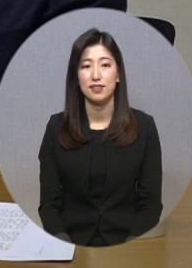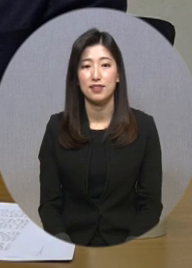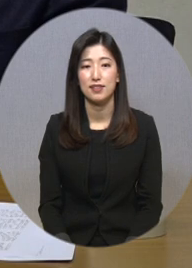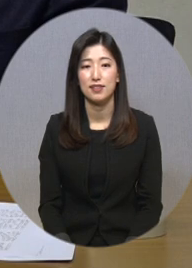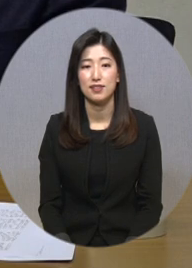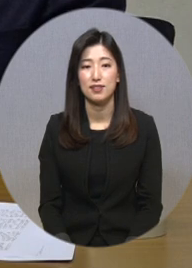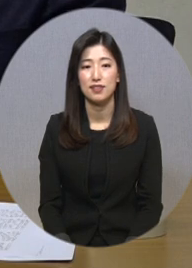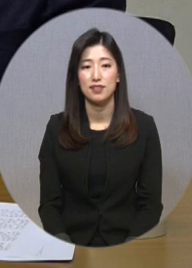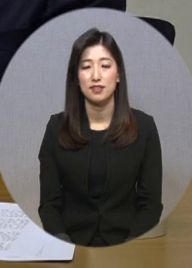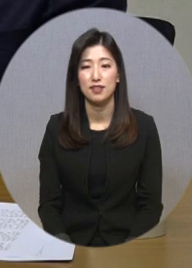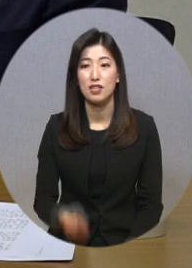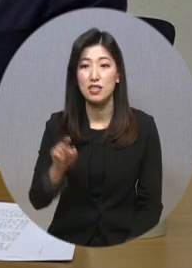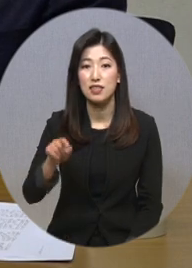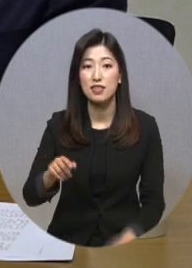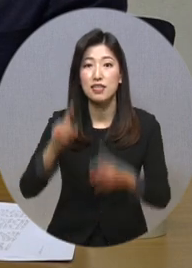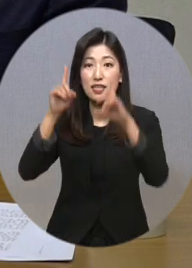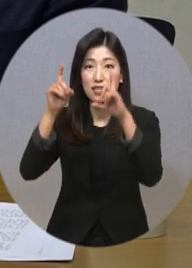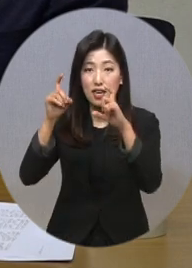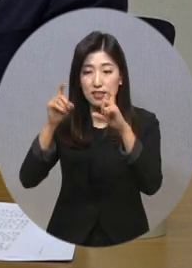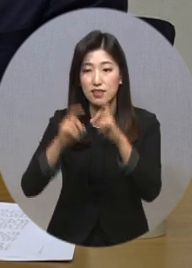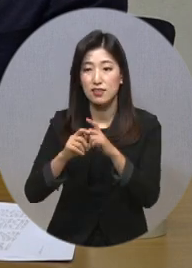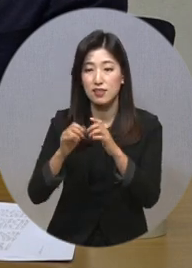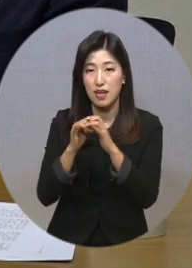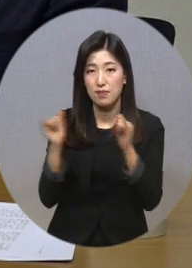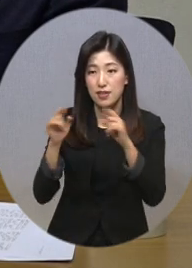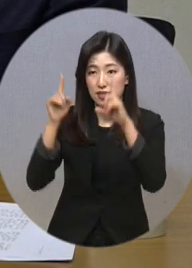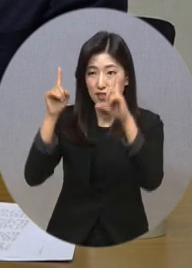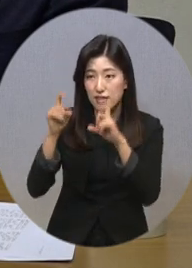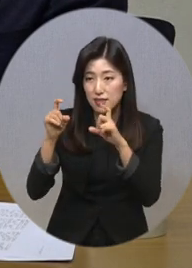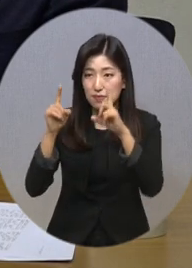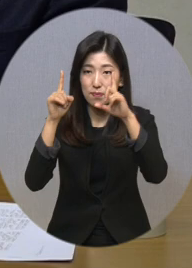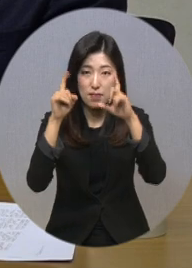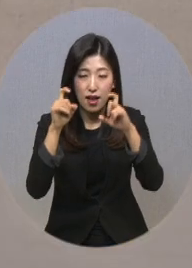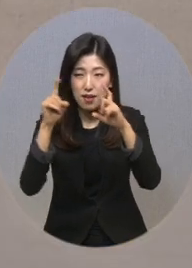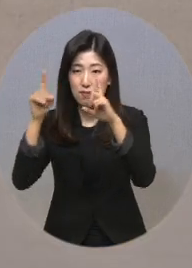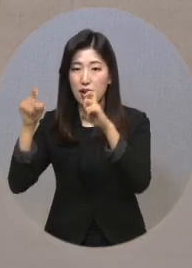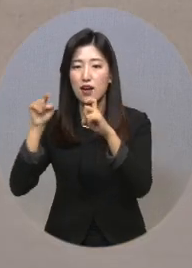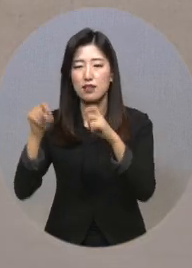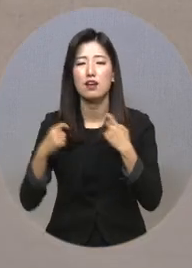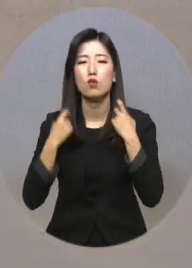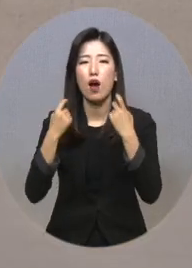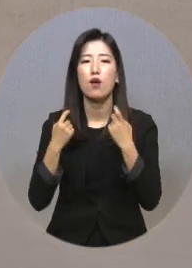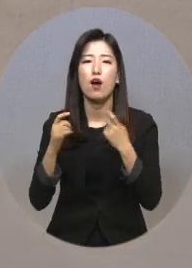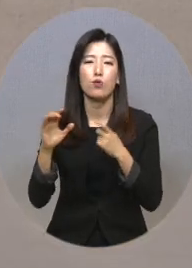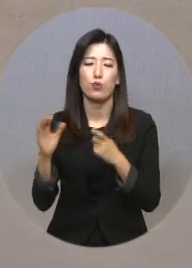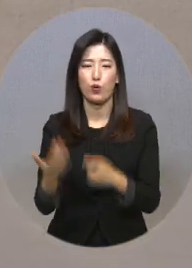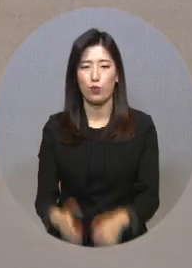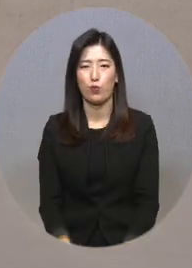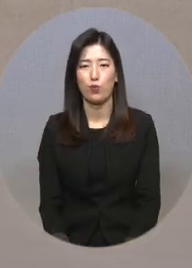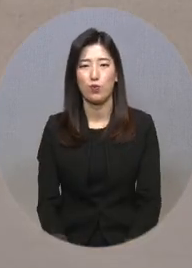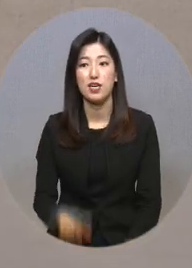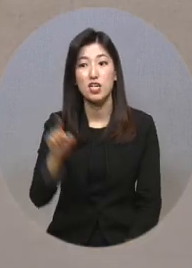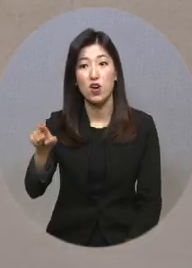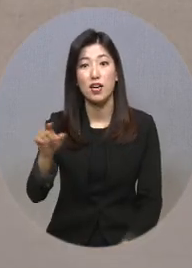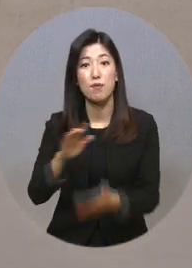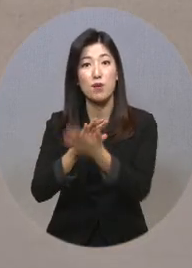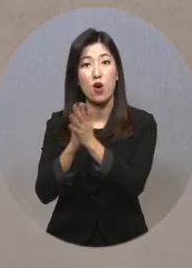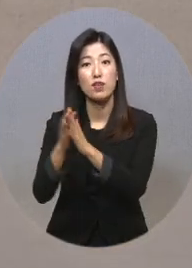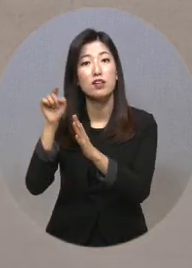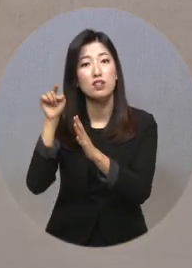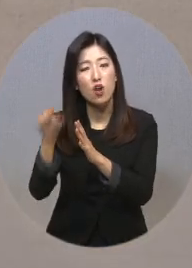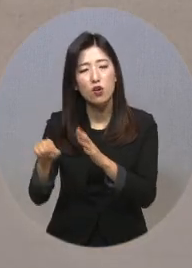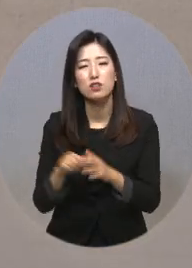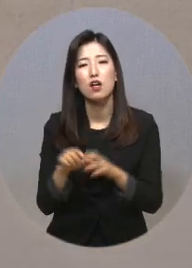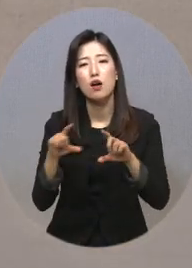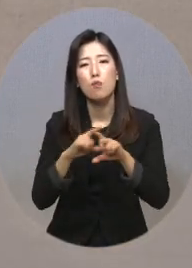사진을 찍을 줄 누가 알았겠습니까? 그러한 것이 이제 관광 상품이 되고 이렇게 변화하는 게